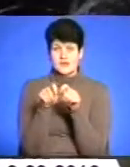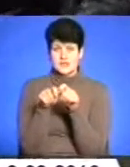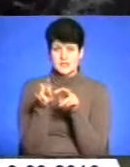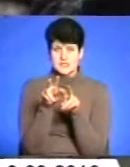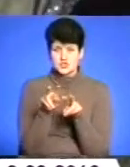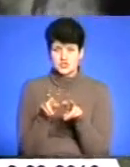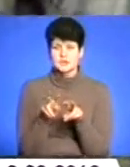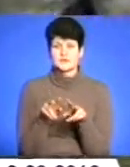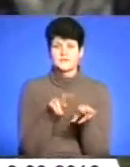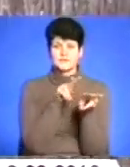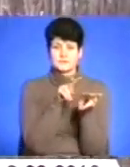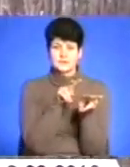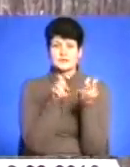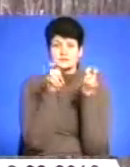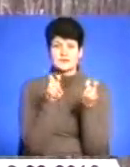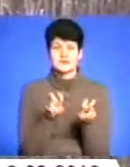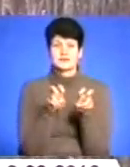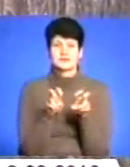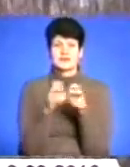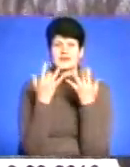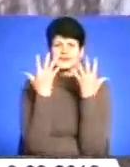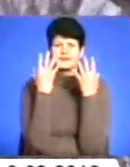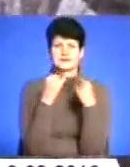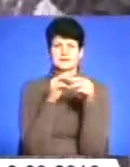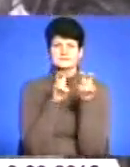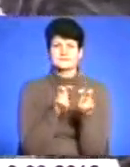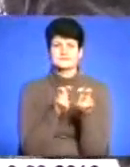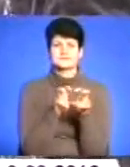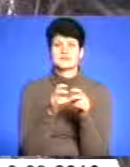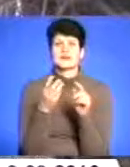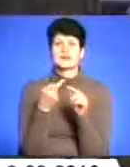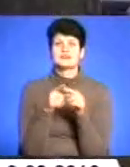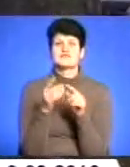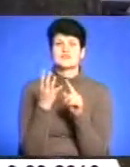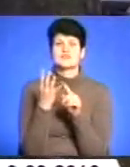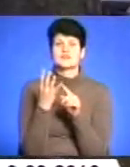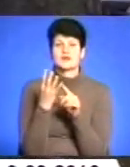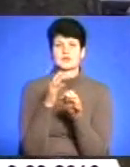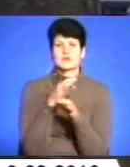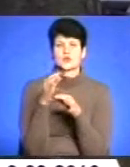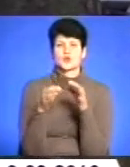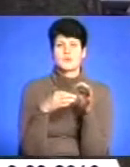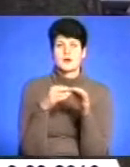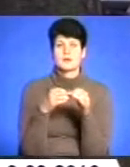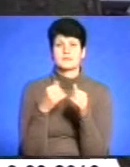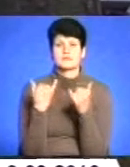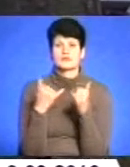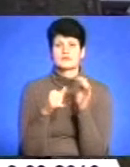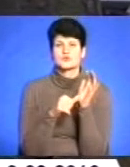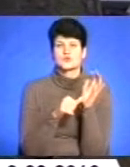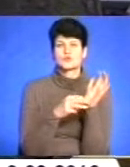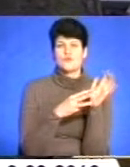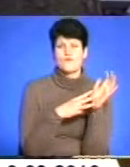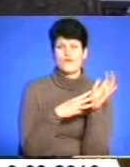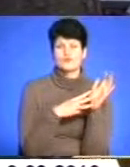громадським активістам довелося сидіти у засідці декілька днів. Зараз це вже четверта доба. Сьогодні просто ми між 6 і 8 так вичислили час приблизно, коли